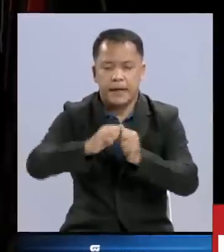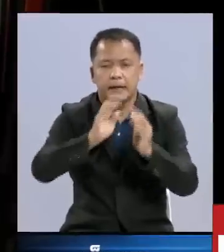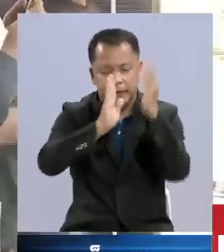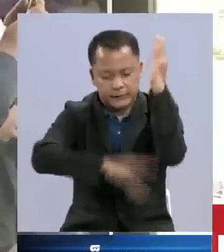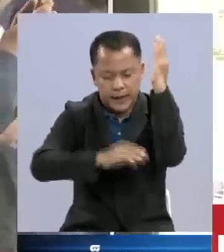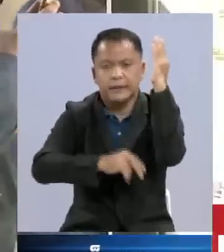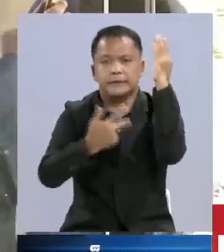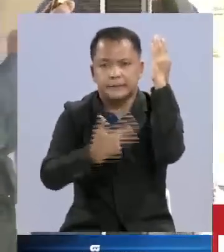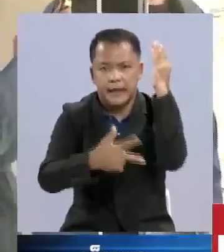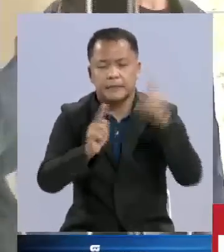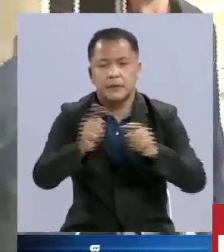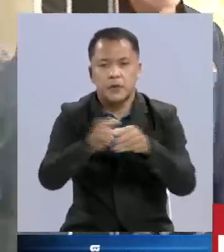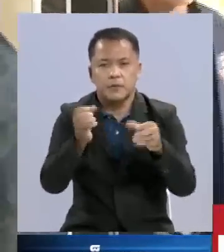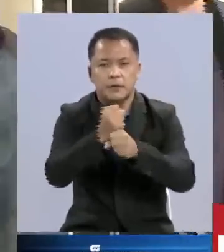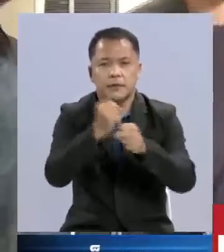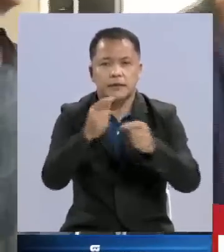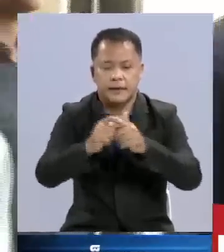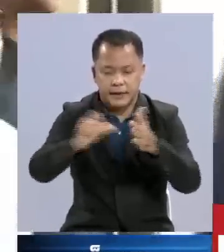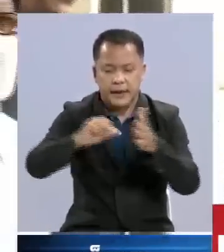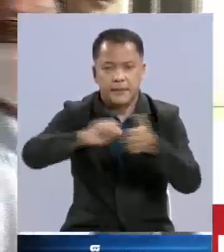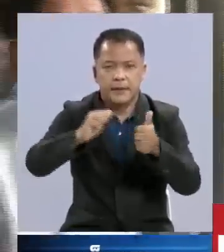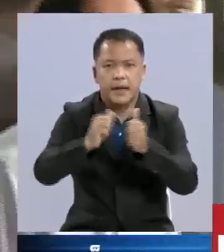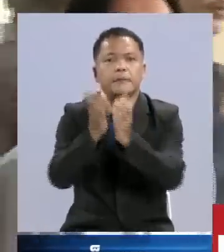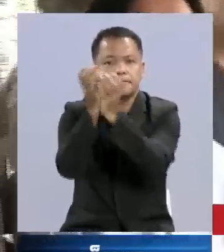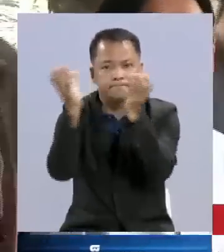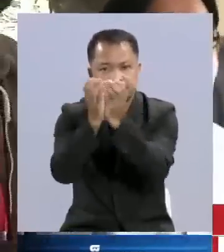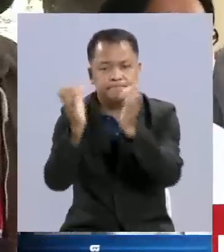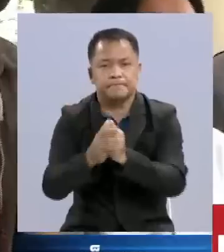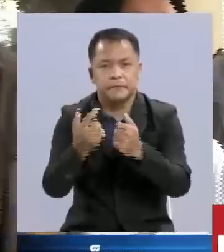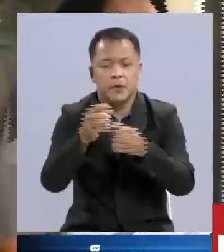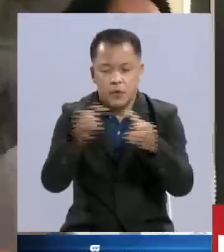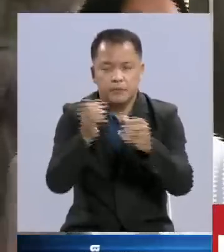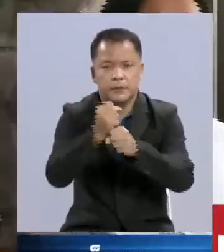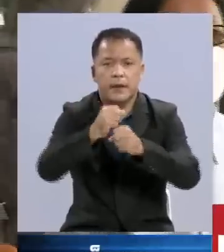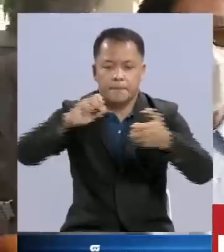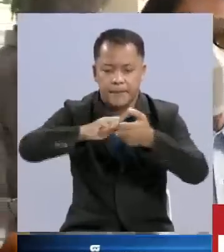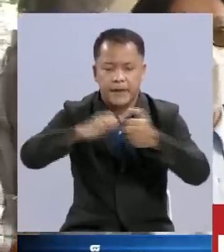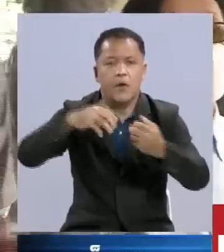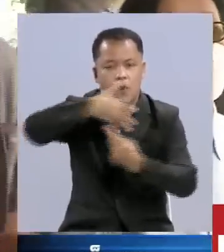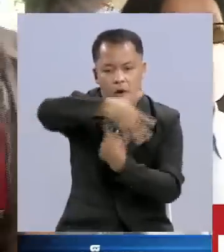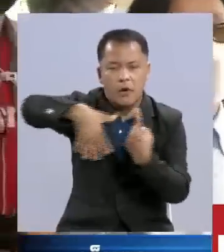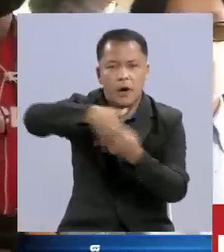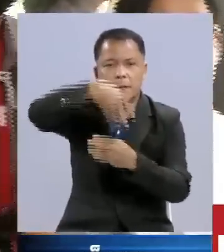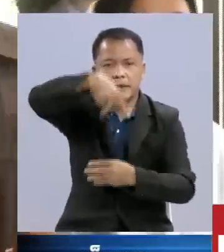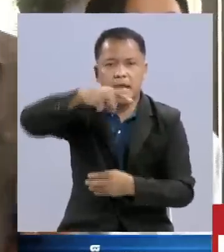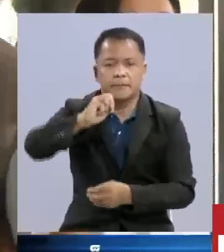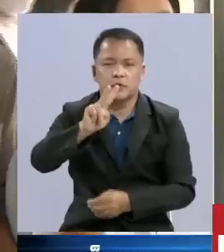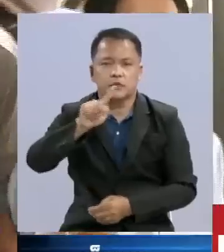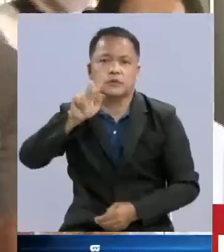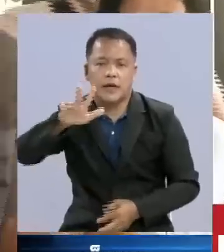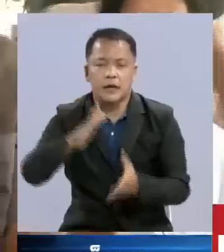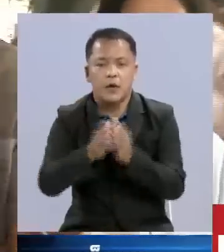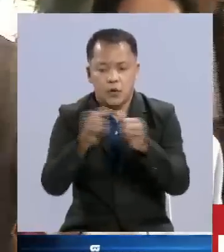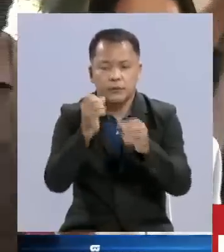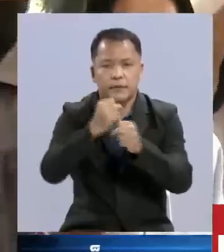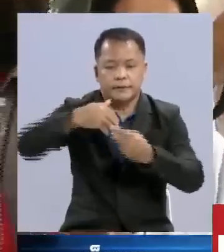ายแดนใต้คณะทำงานเกี่ยวกับการแก้ไขรัฐธรรมนูญคณะทำงานด้านปัญหาสิ่งแวดล้อมและ PM 2.5 คณะทำง